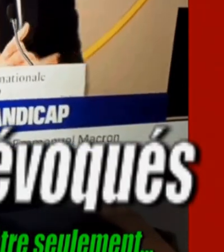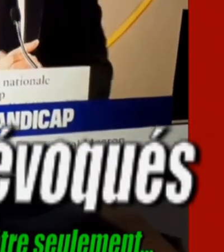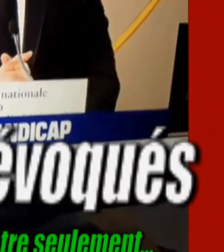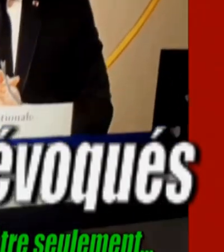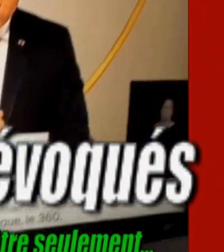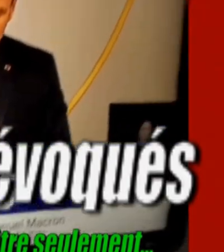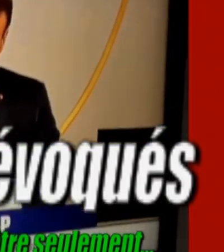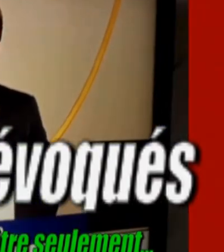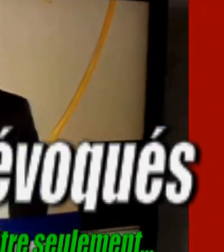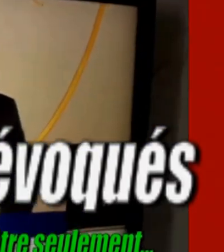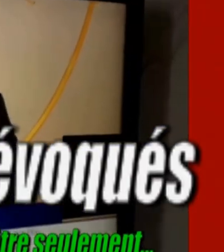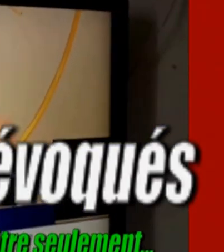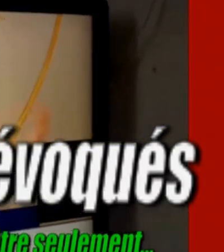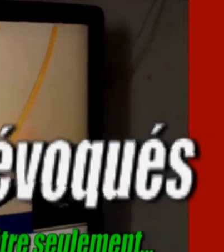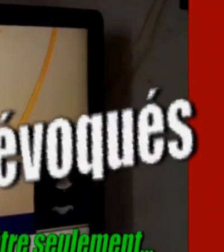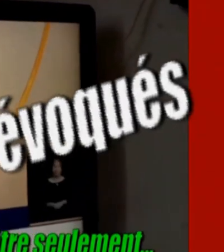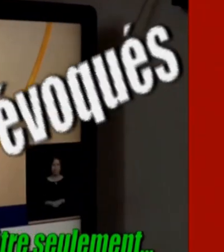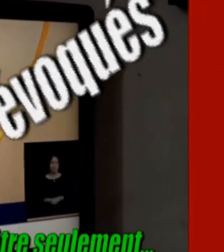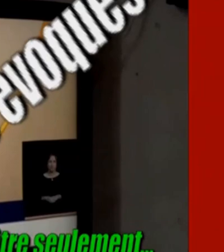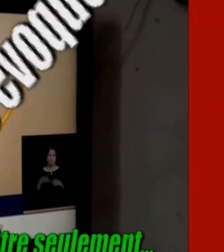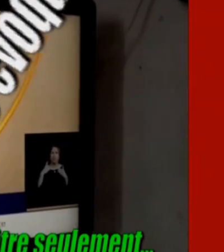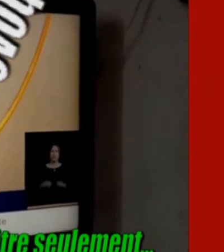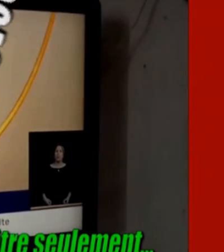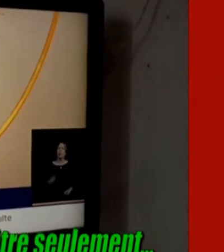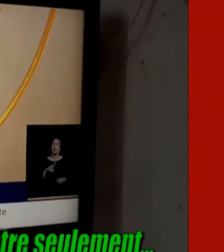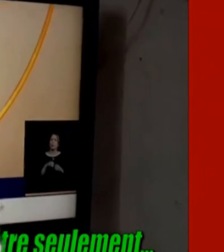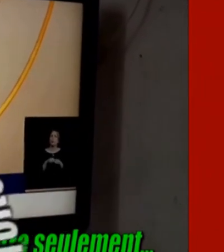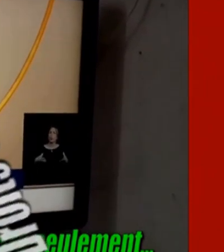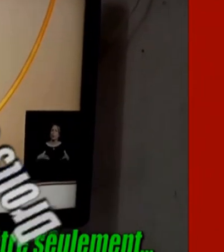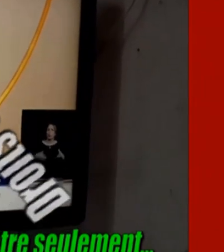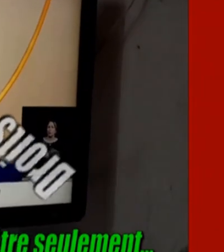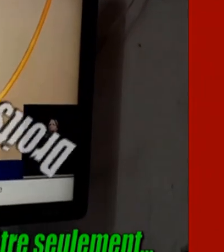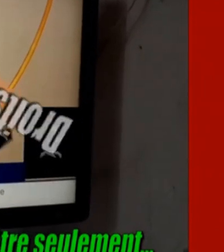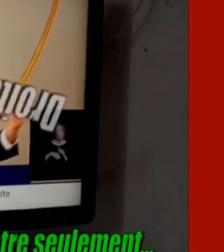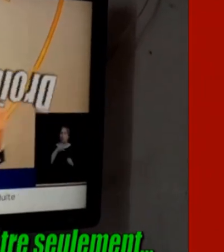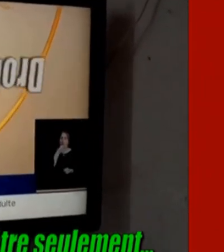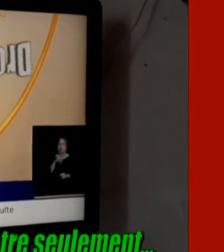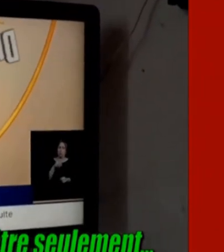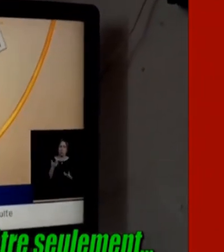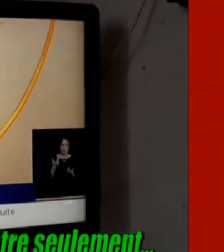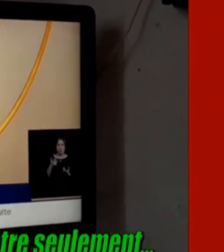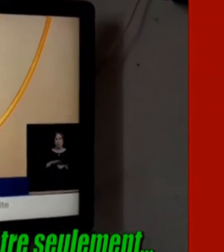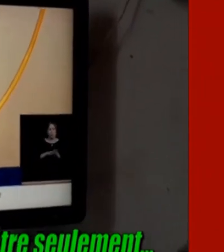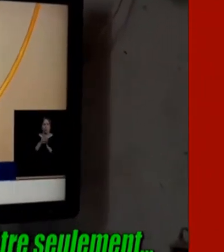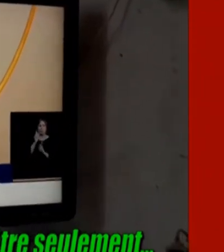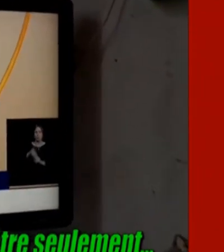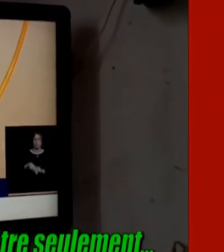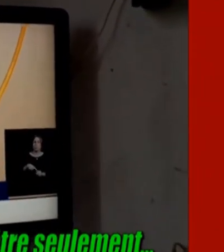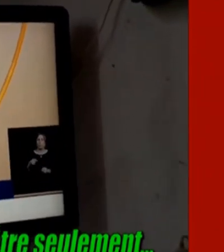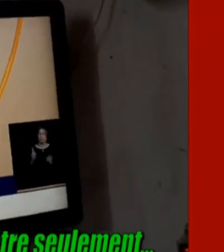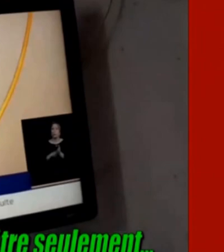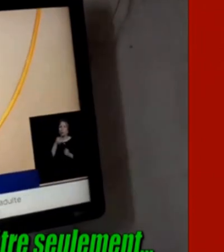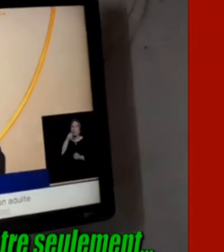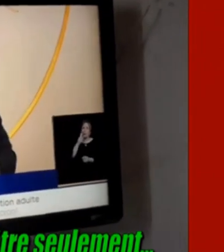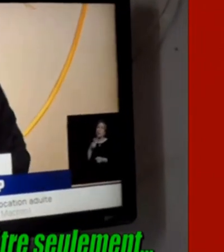qui sont ouverts. Les députés de la majorité ont par ailleurs proposé deux évolutions. Augmenter les droits des parents ayant des enfants handicapés